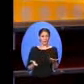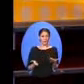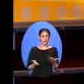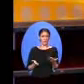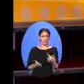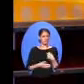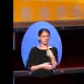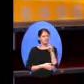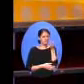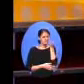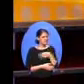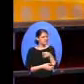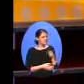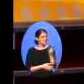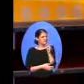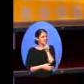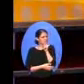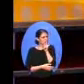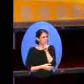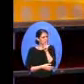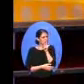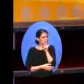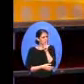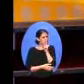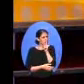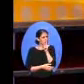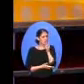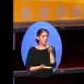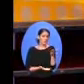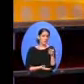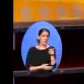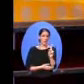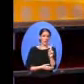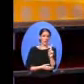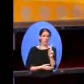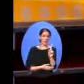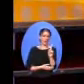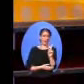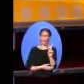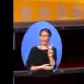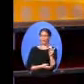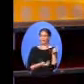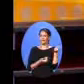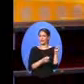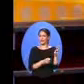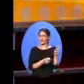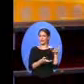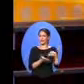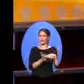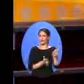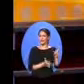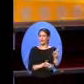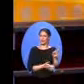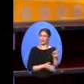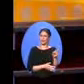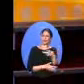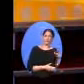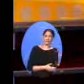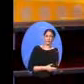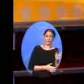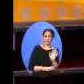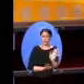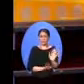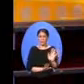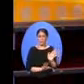שמתי לב שהוא קצת שקט מהרגיל, אבל הוא לא הסתגר בחדר, הוא לא שכב במיטה ולא